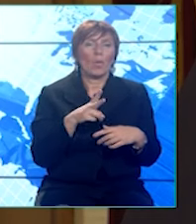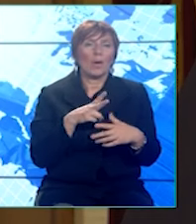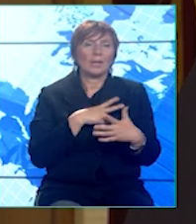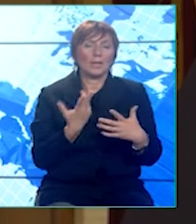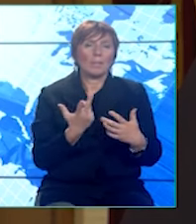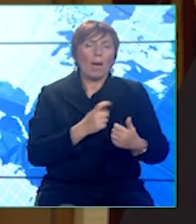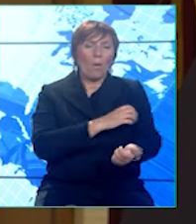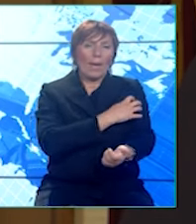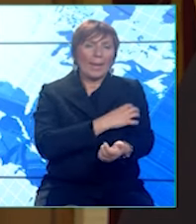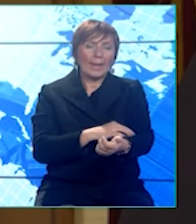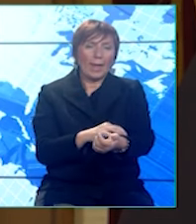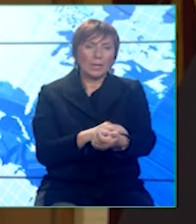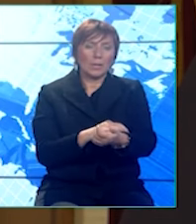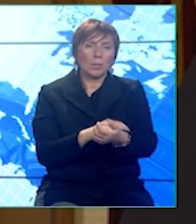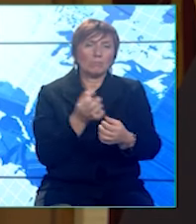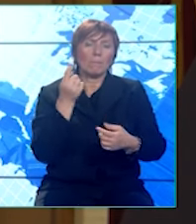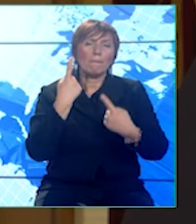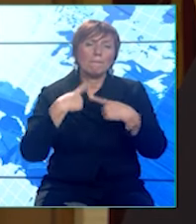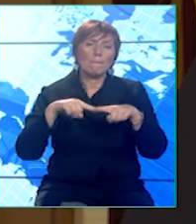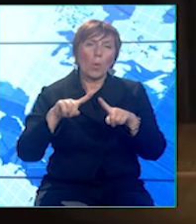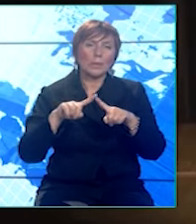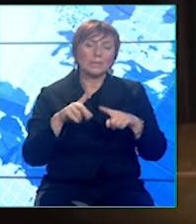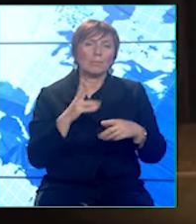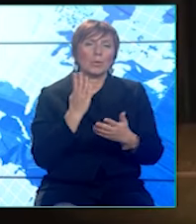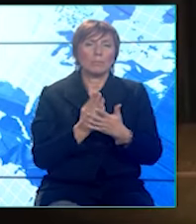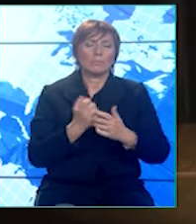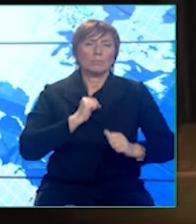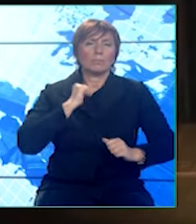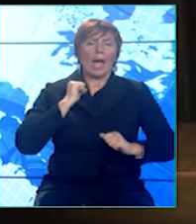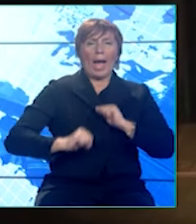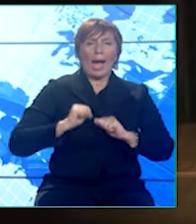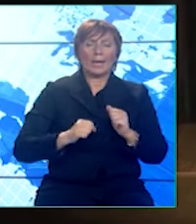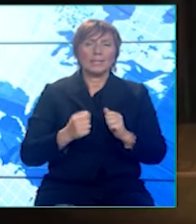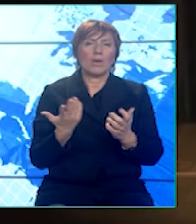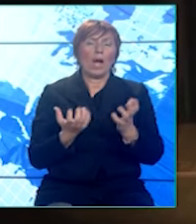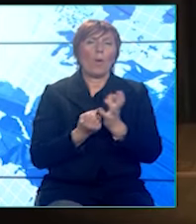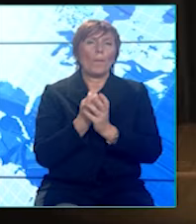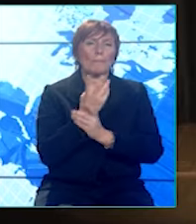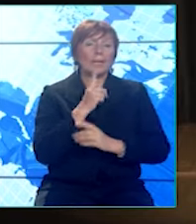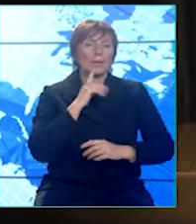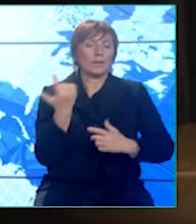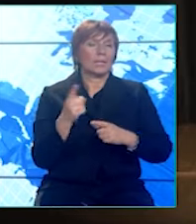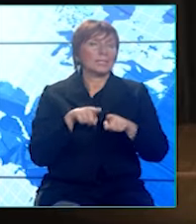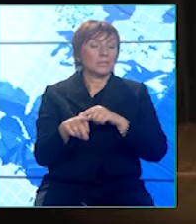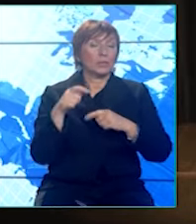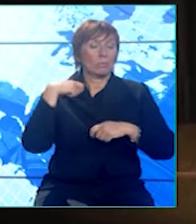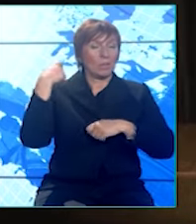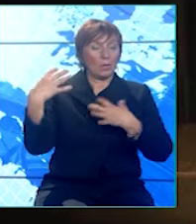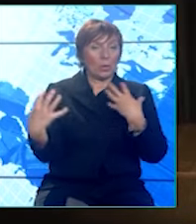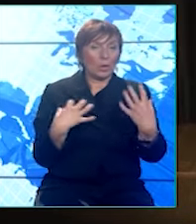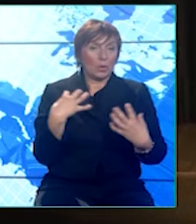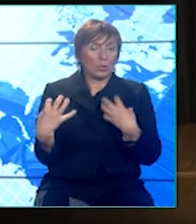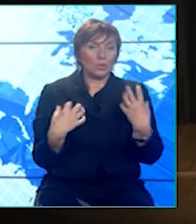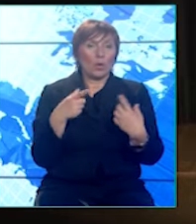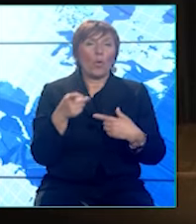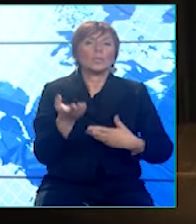magičnu energiju. Bio je onako vrlo dinamičan, kako u prirodi, tako i na pozornici. Naprosto se